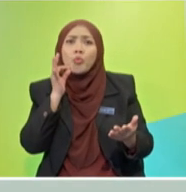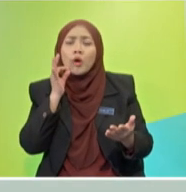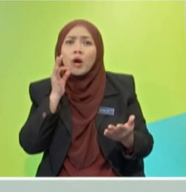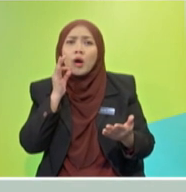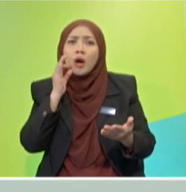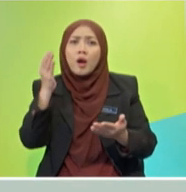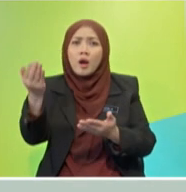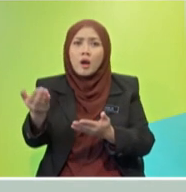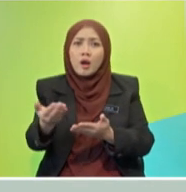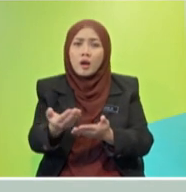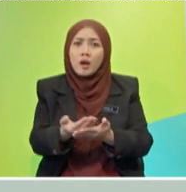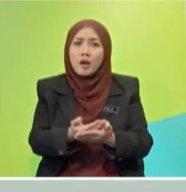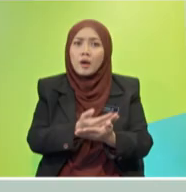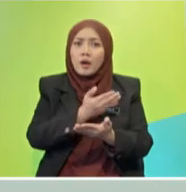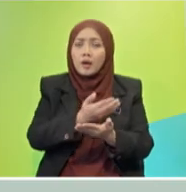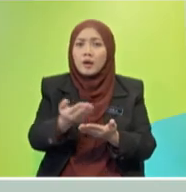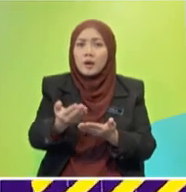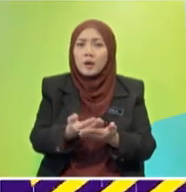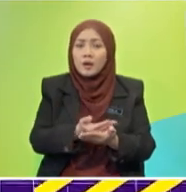buat tuh